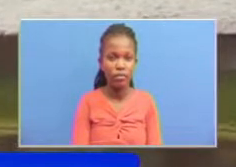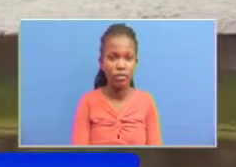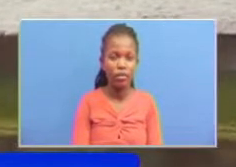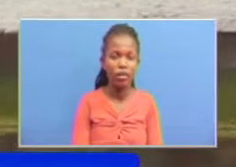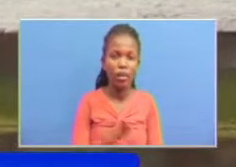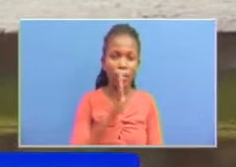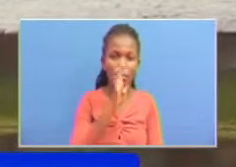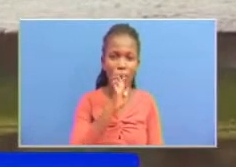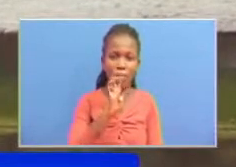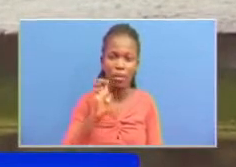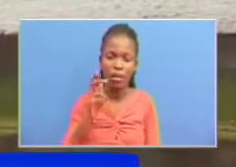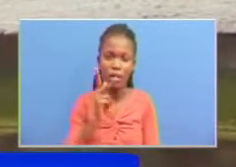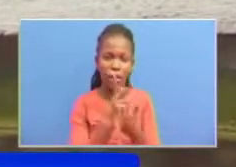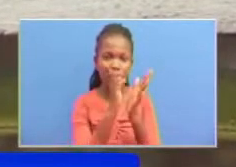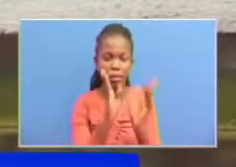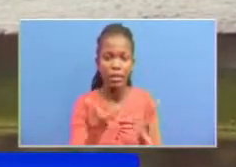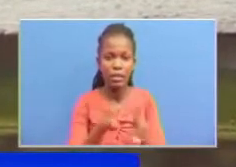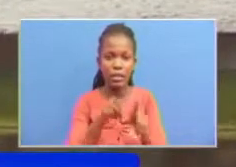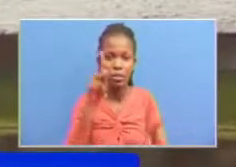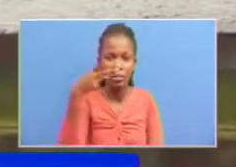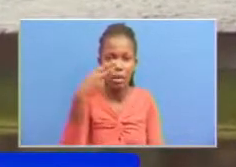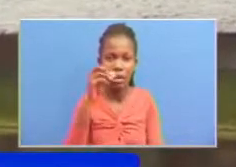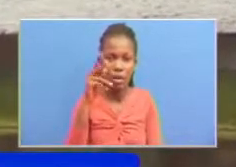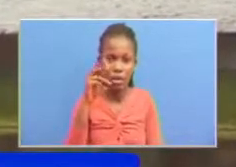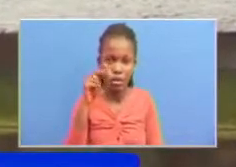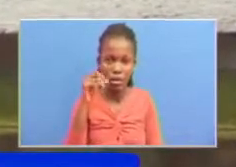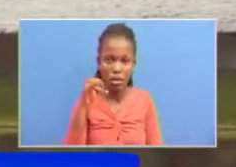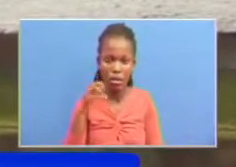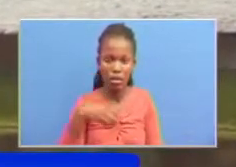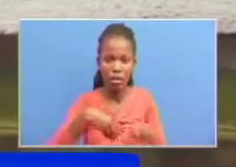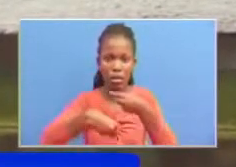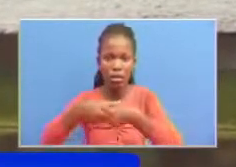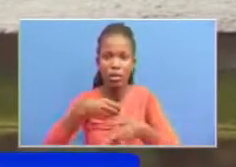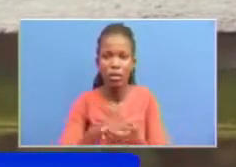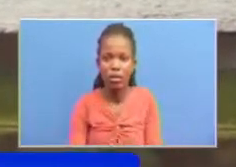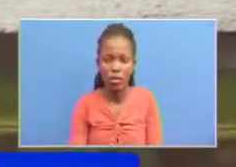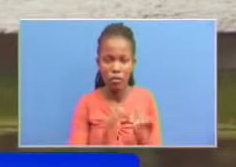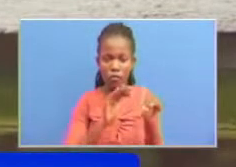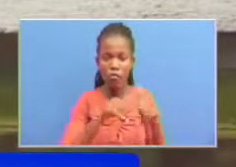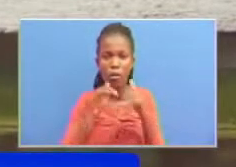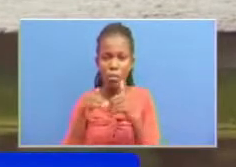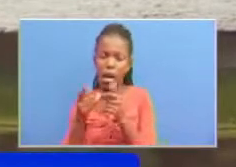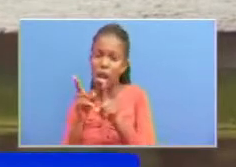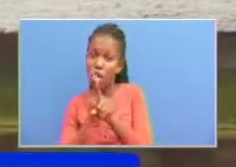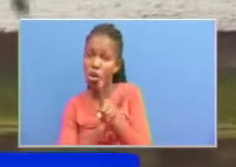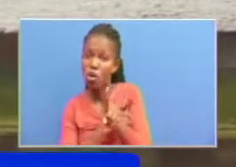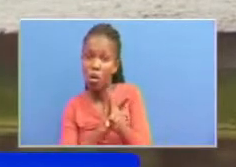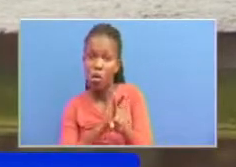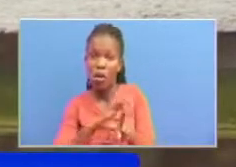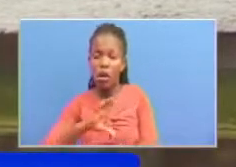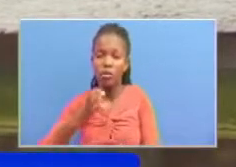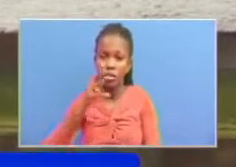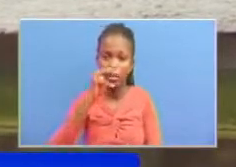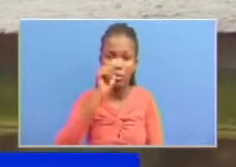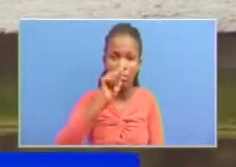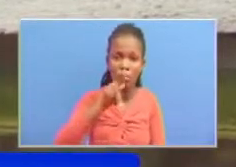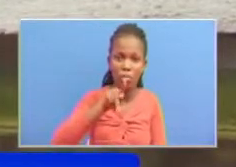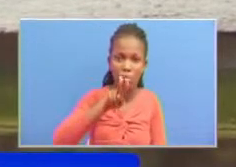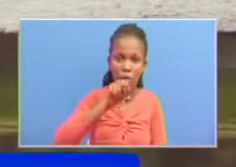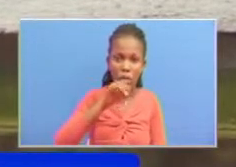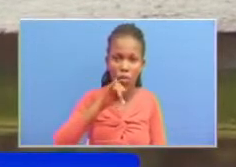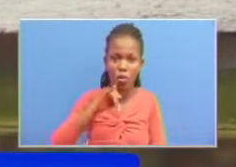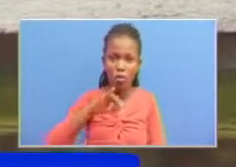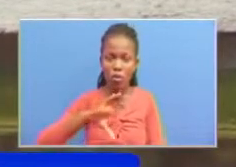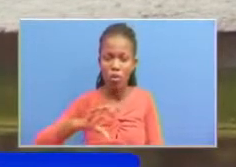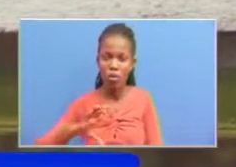uwanzuki unavamona kutuwa uki uwanzuki na kutuwa sokoni. Ne wiminaula kwa venda ya sayu with yeto wekinete muno kauntini ya Makueni. Ne muno muno sio